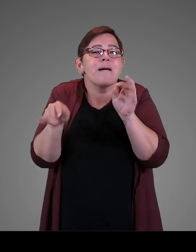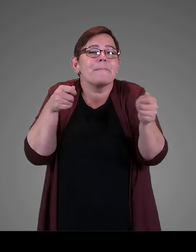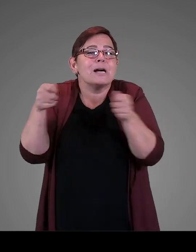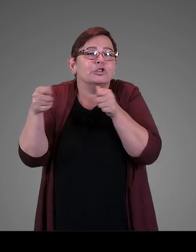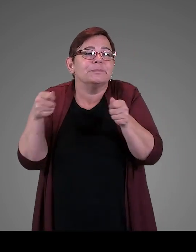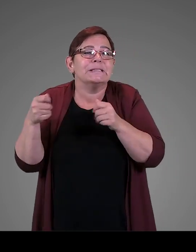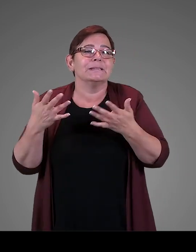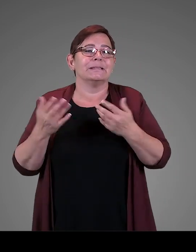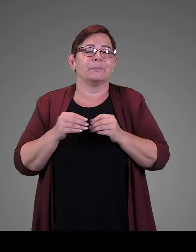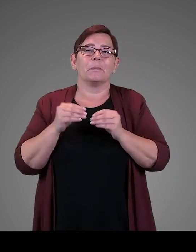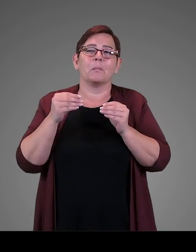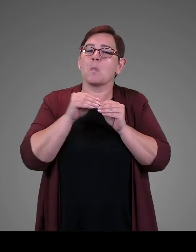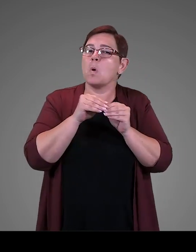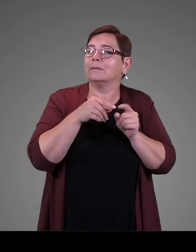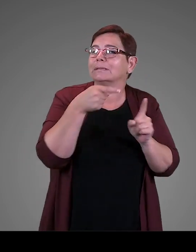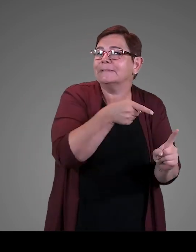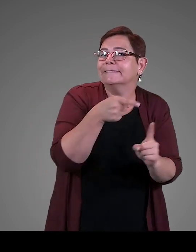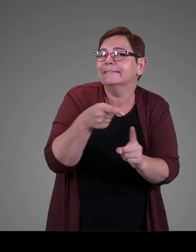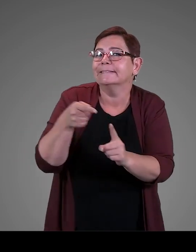gestion en